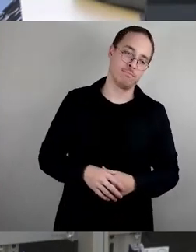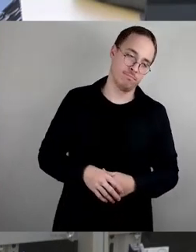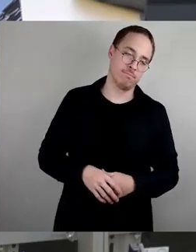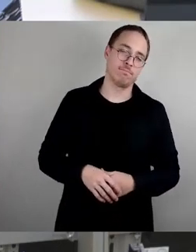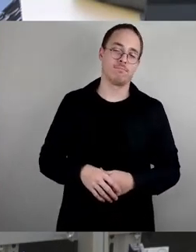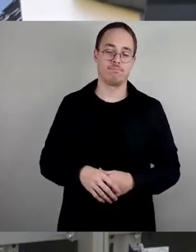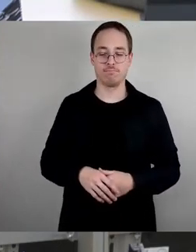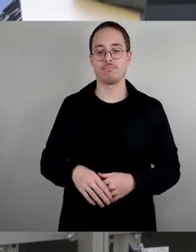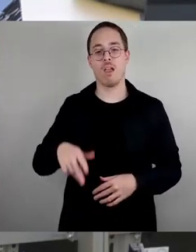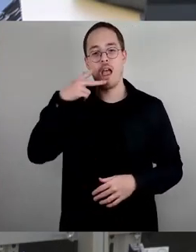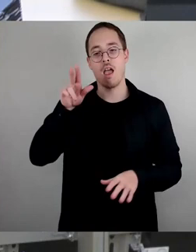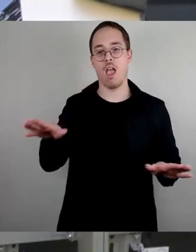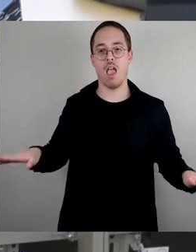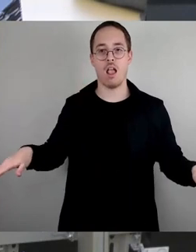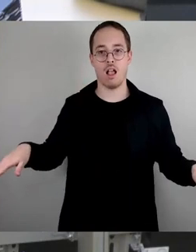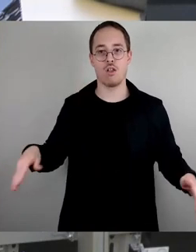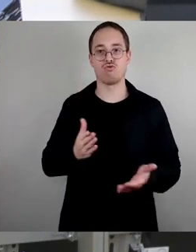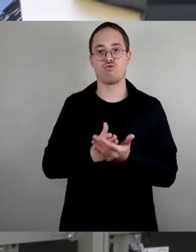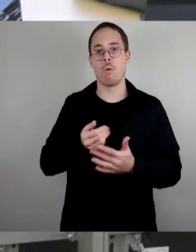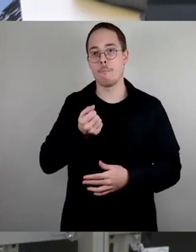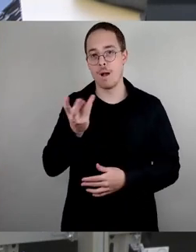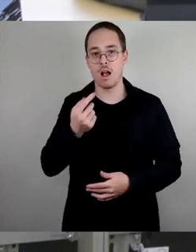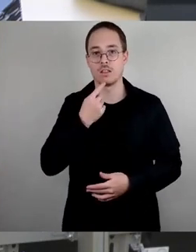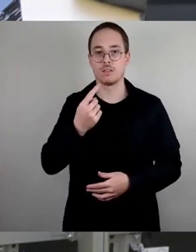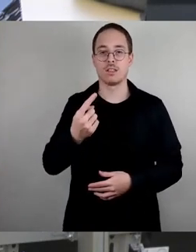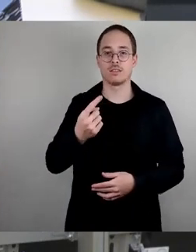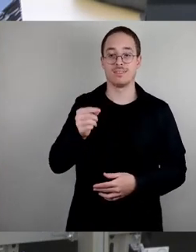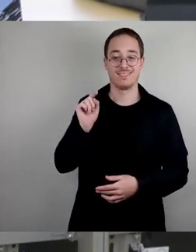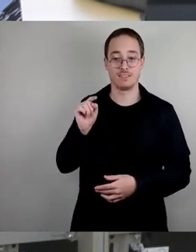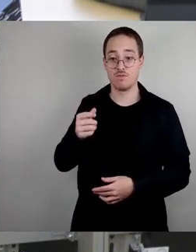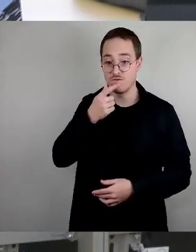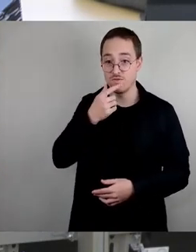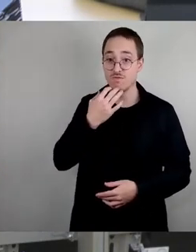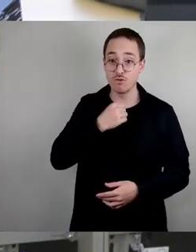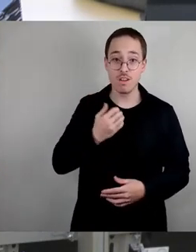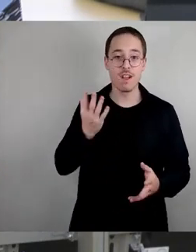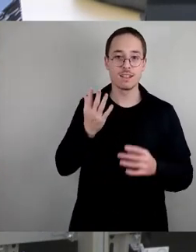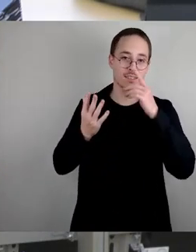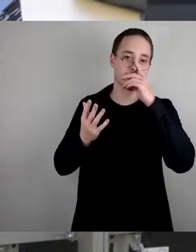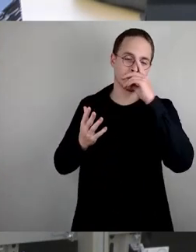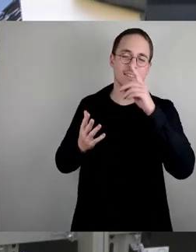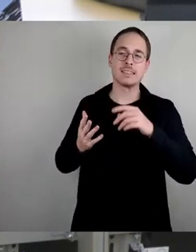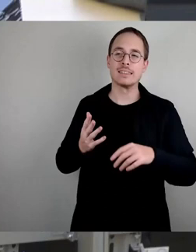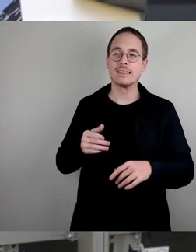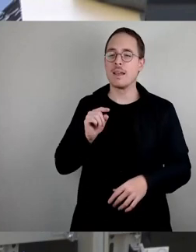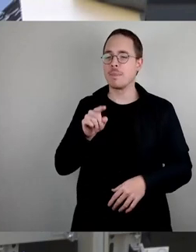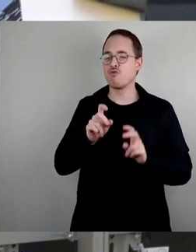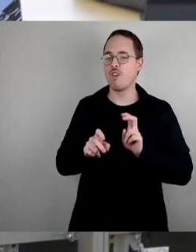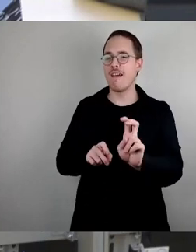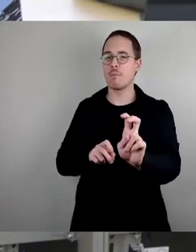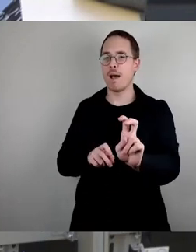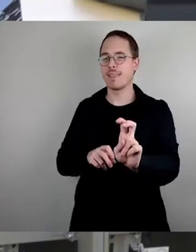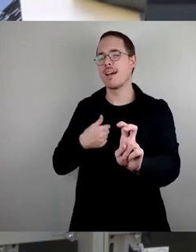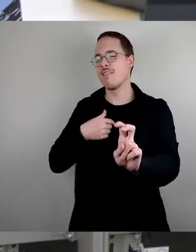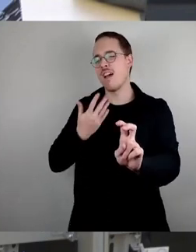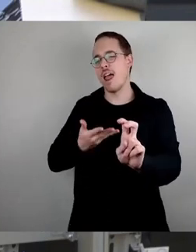der Wunsch oder der Gedanke, ich kann dann mal noch schnell irgendwo an der Straßenbahn vorbeifahren. Und da muss ich sagen, nein, das werden Sie nicht können.